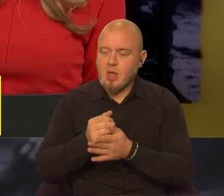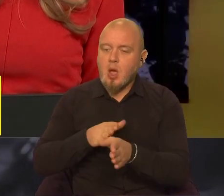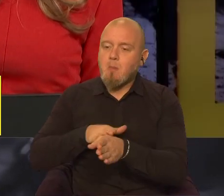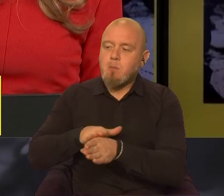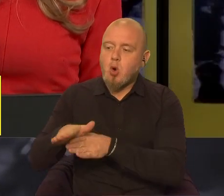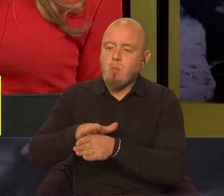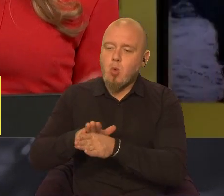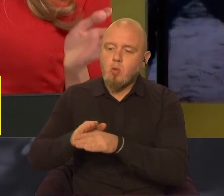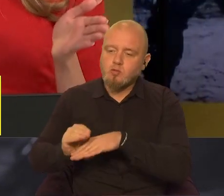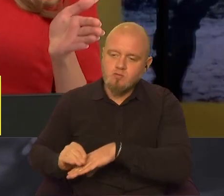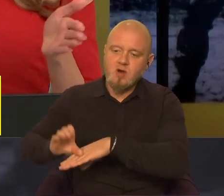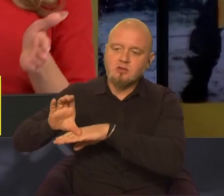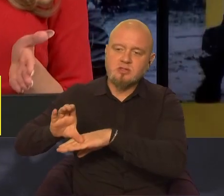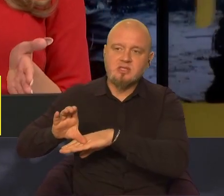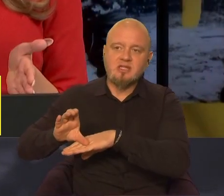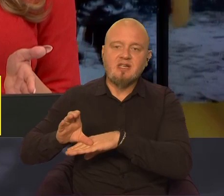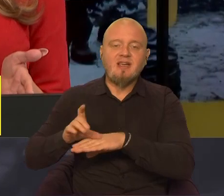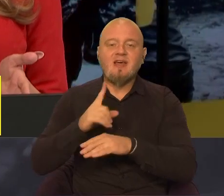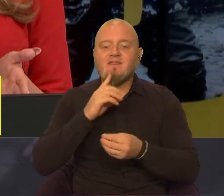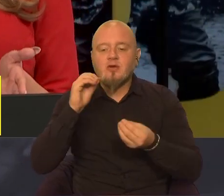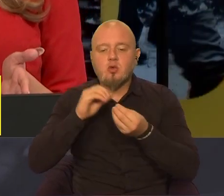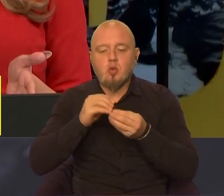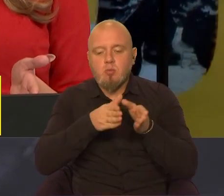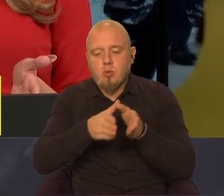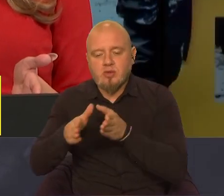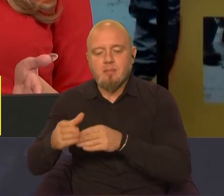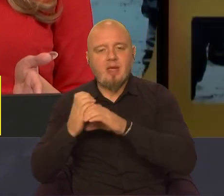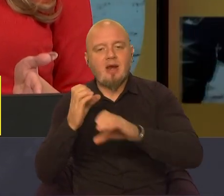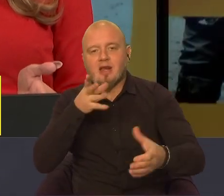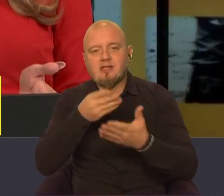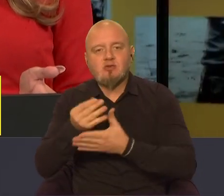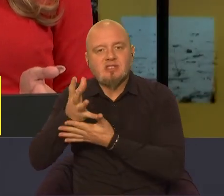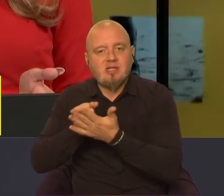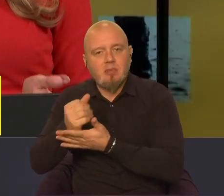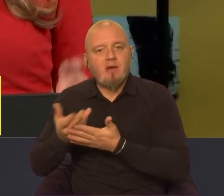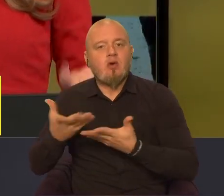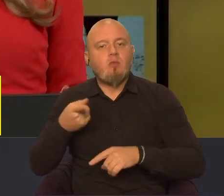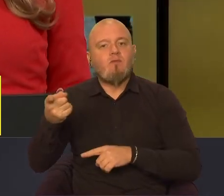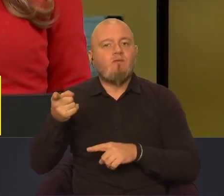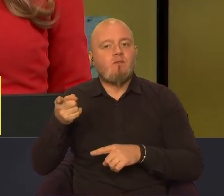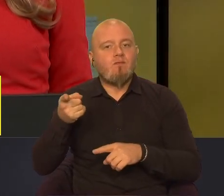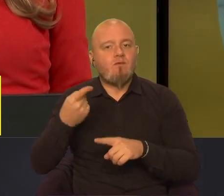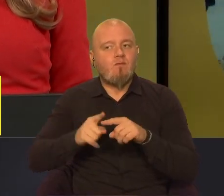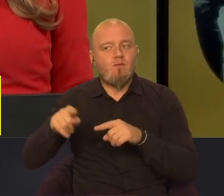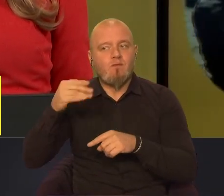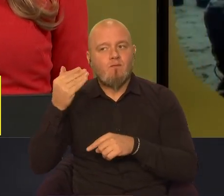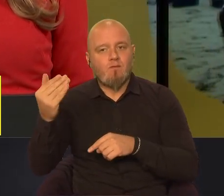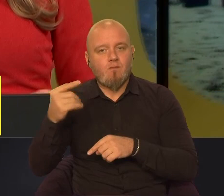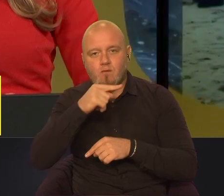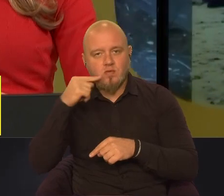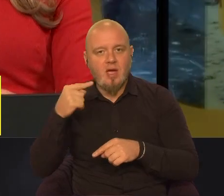поповнювати в тому ж темпі ракетні свої запаси, в якому вона їх витрачає, особливо в умовах